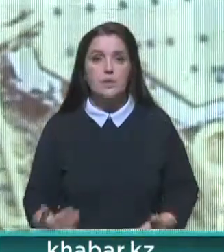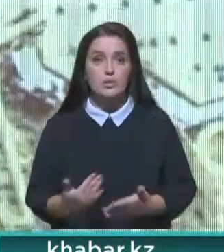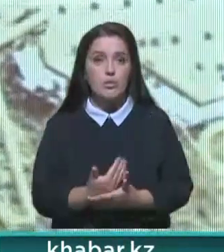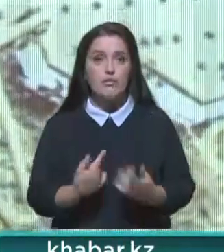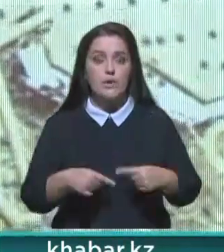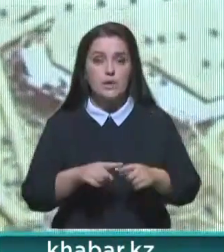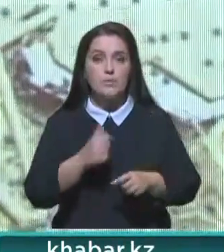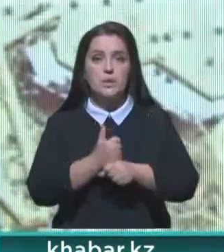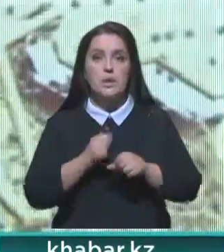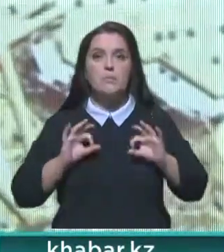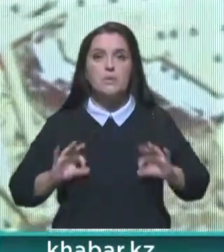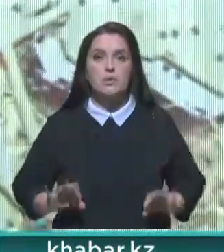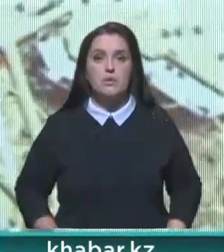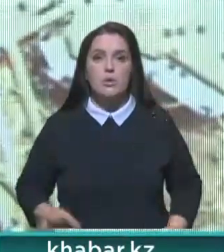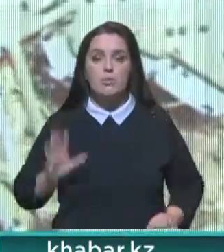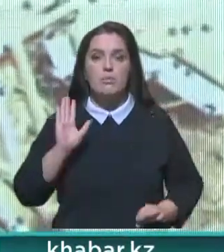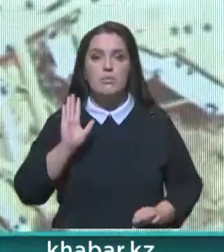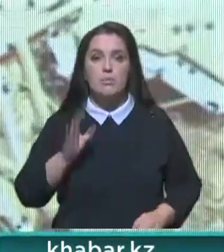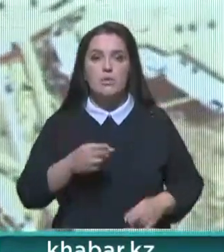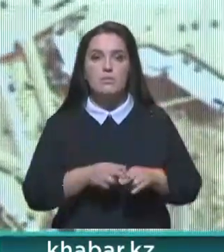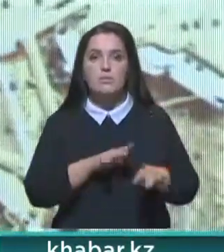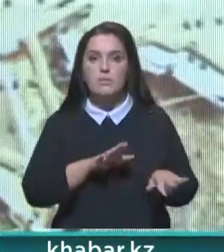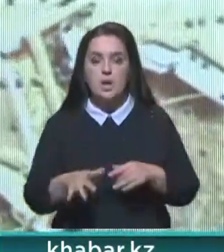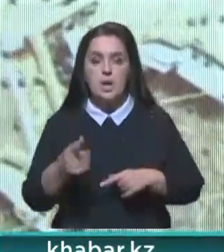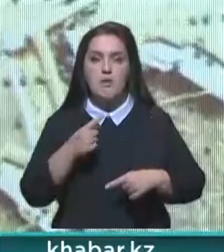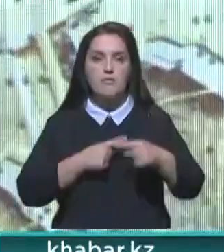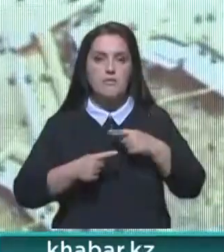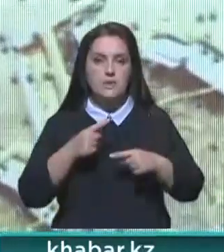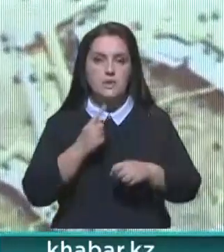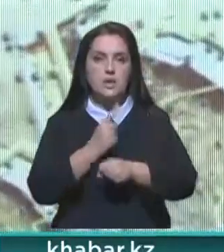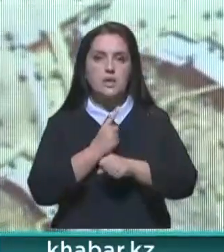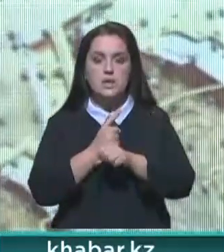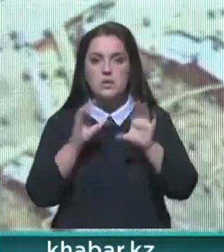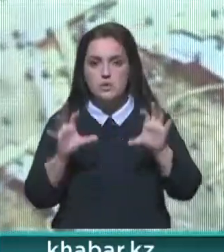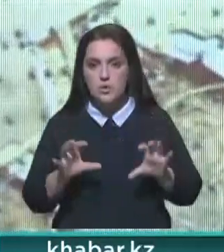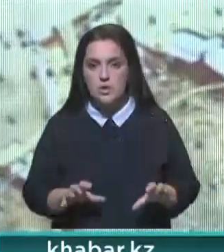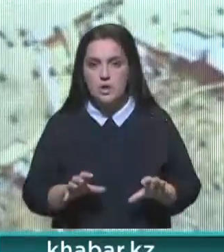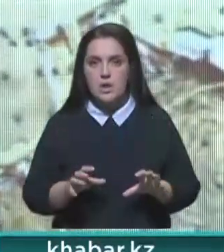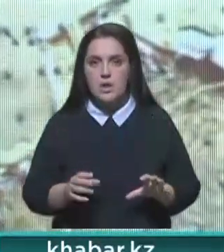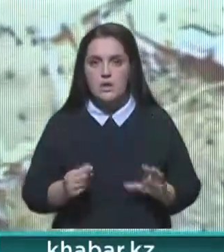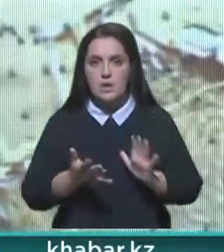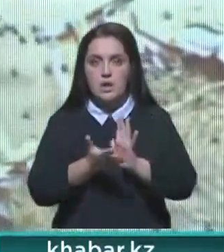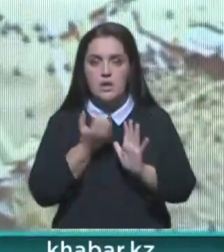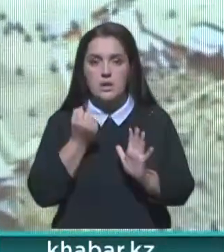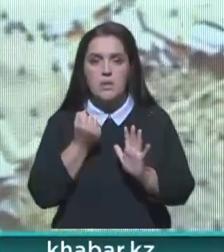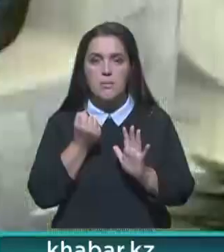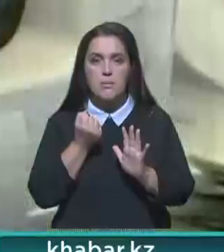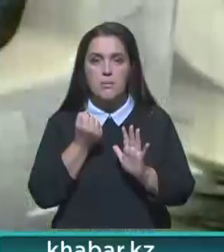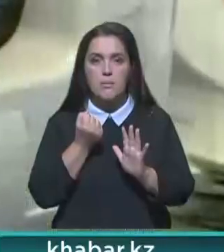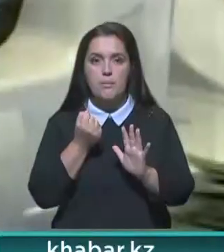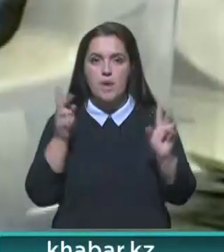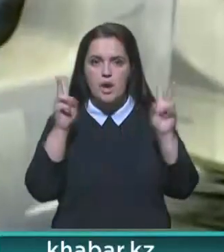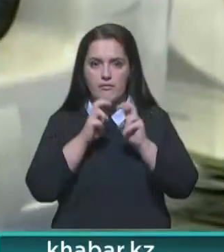Новое ведомство при Генпрокуратуре, которое планирует создать в рамках процедуры возврата незаконных выведенных капитала,